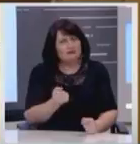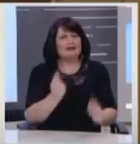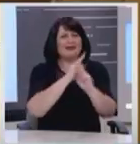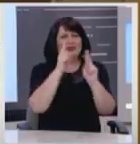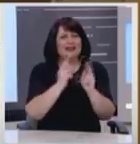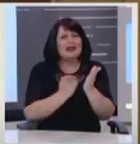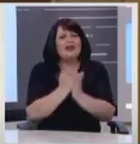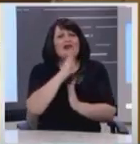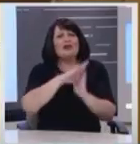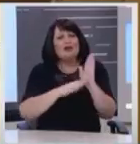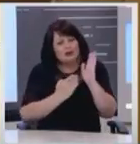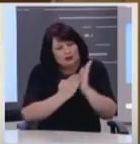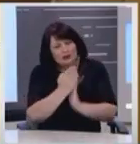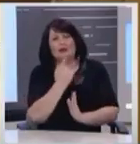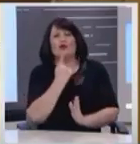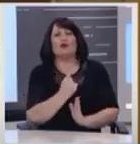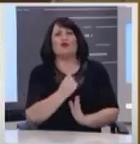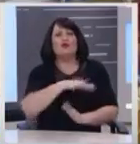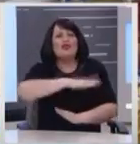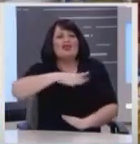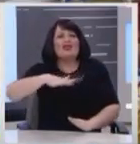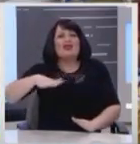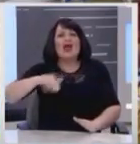διεθνές δίκαιο και το δίκαιο της θάλασσας.